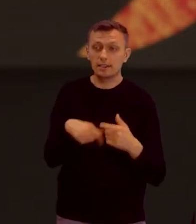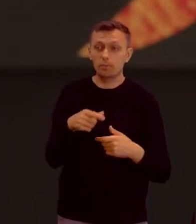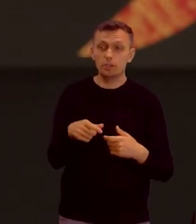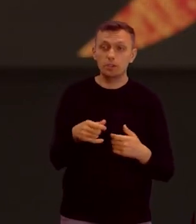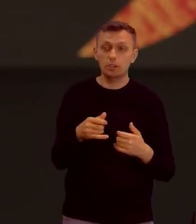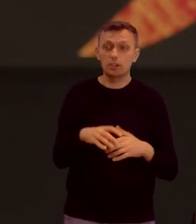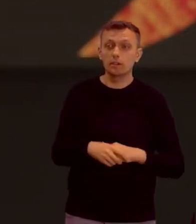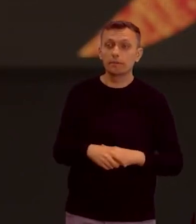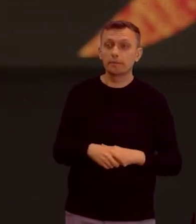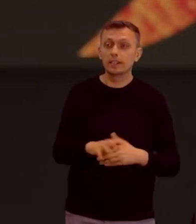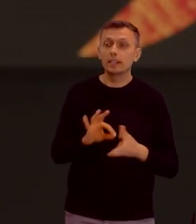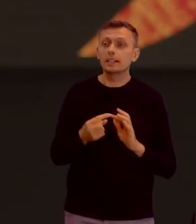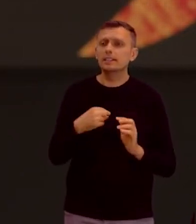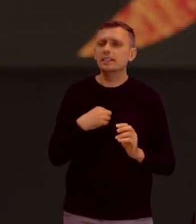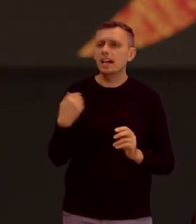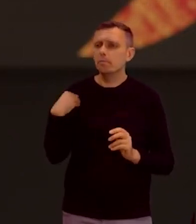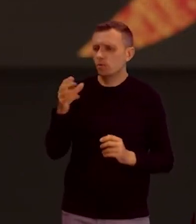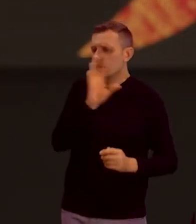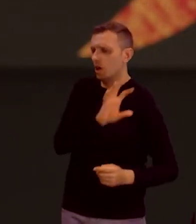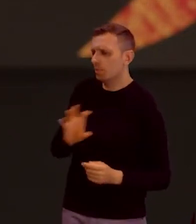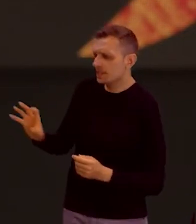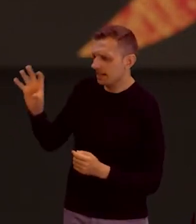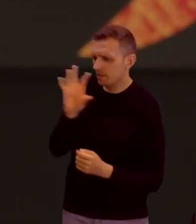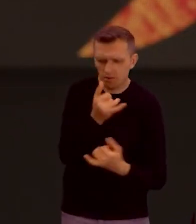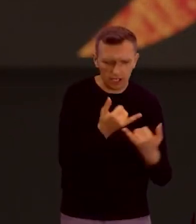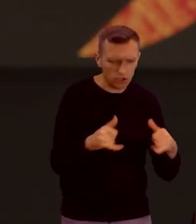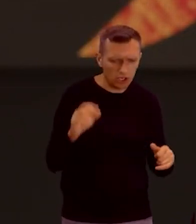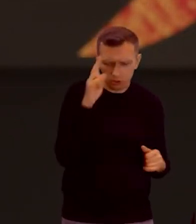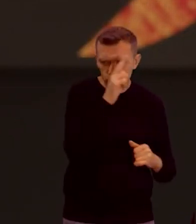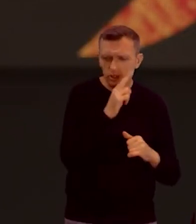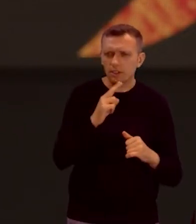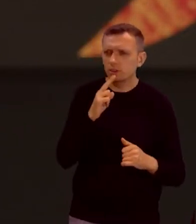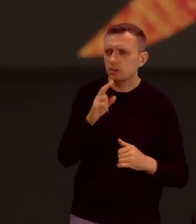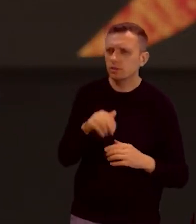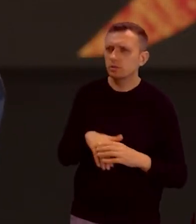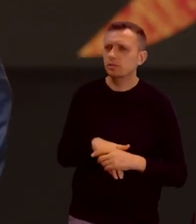i na życie innych rodziców, że większość z nas rodziców